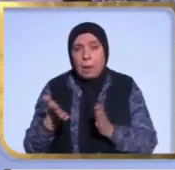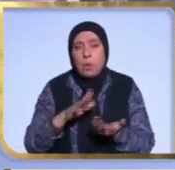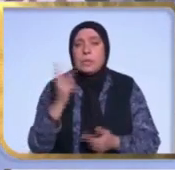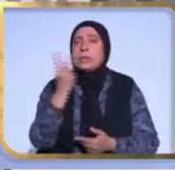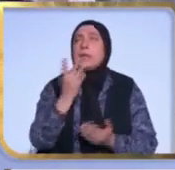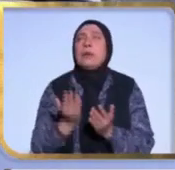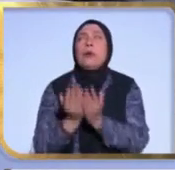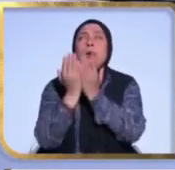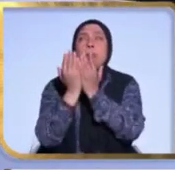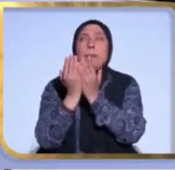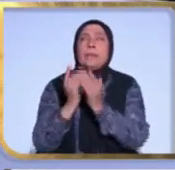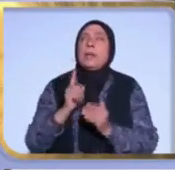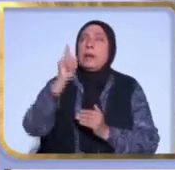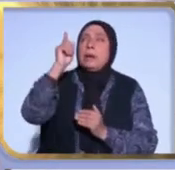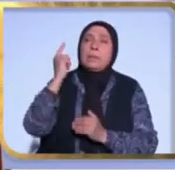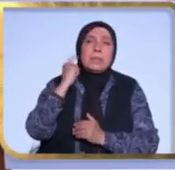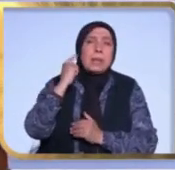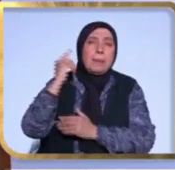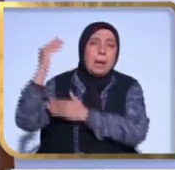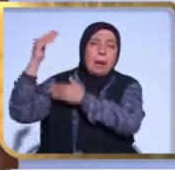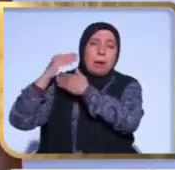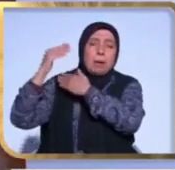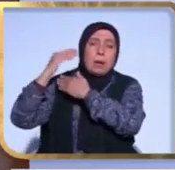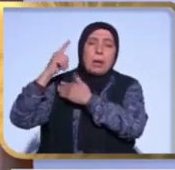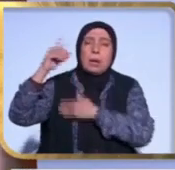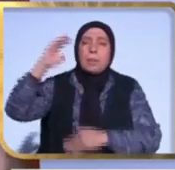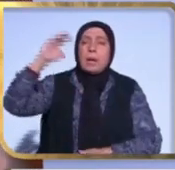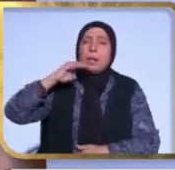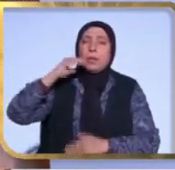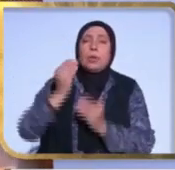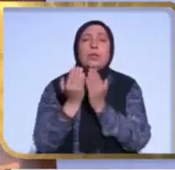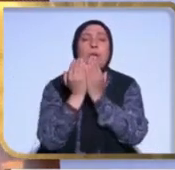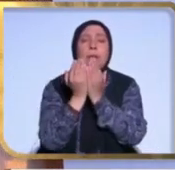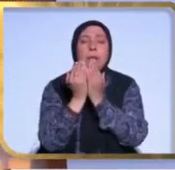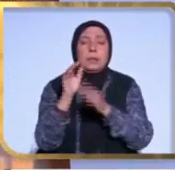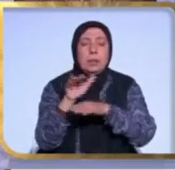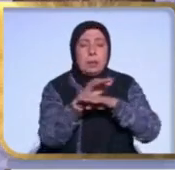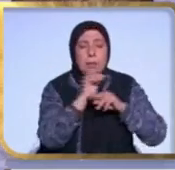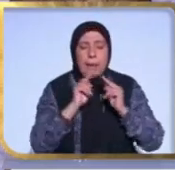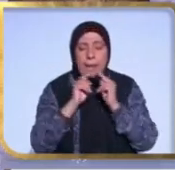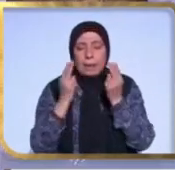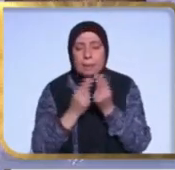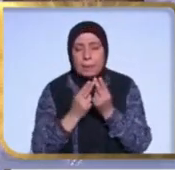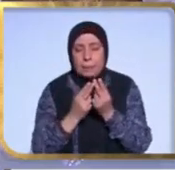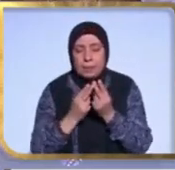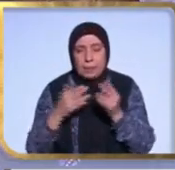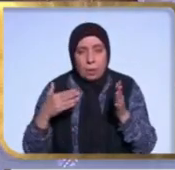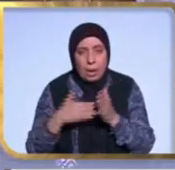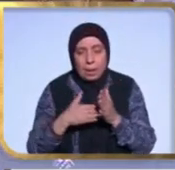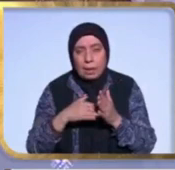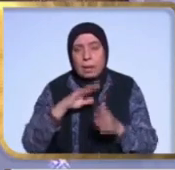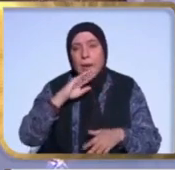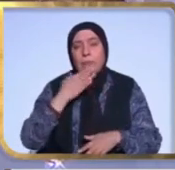والأموات، إنك يا مولانا سميع قريب مجيب الدعوات يا رب العالمين. وآخر